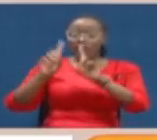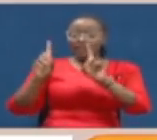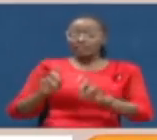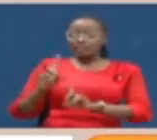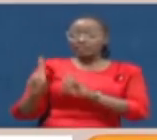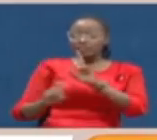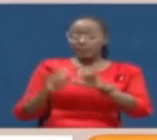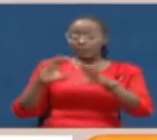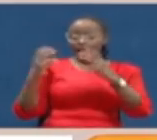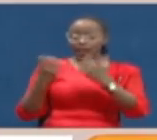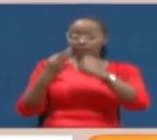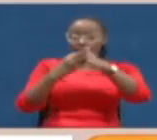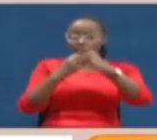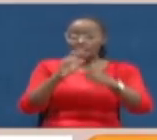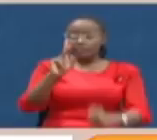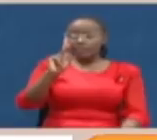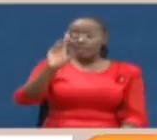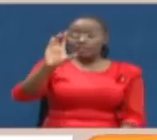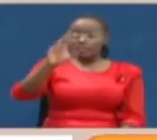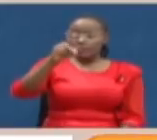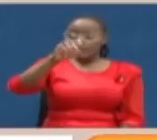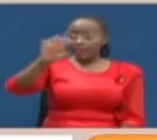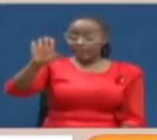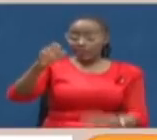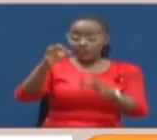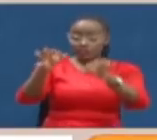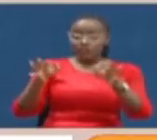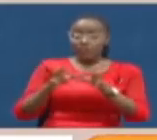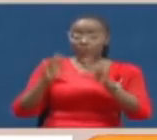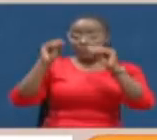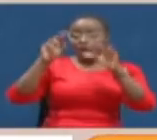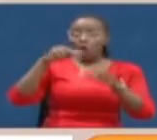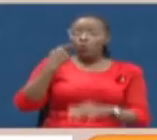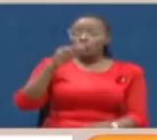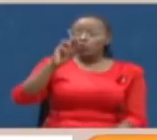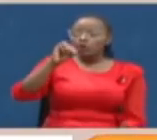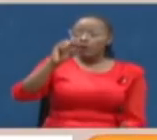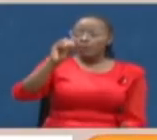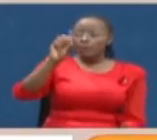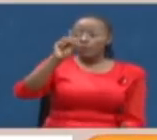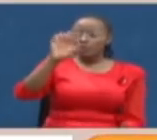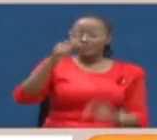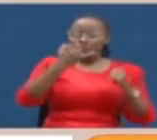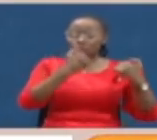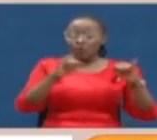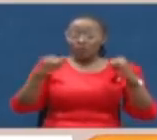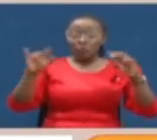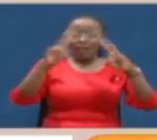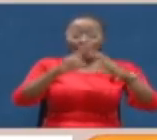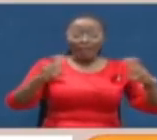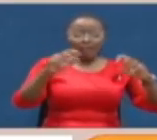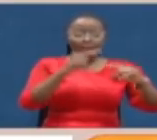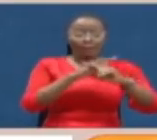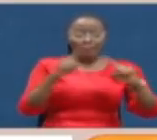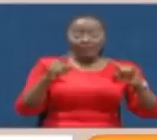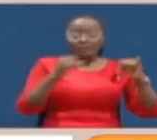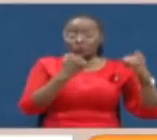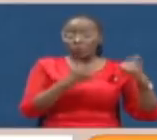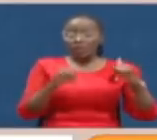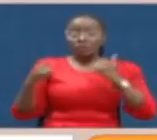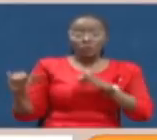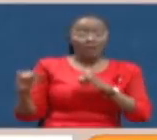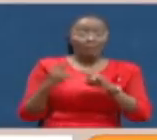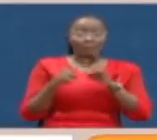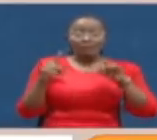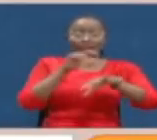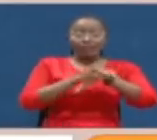wa darasa la nane KCPE. Familia ya mwalimu Moses Odumbe inasema imejaribu iwezavyo kumtafuta lakini juhudi zao